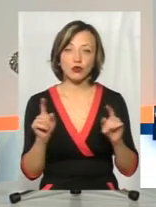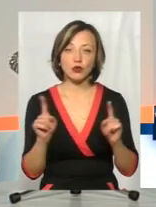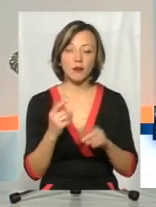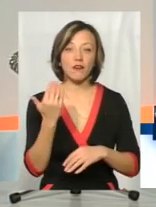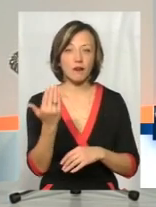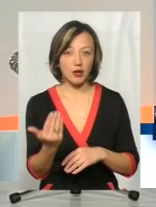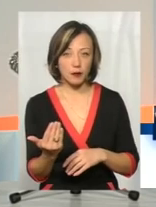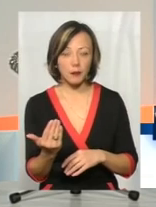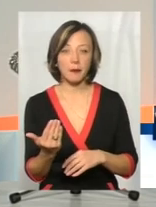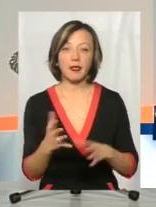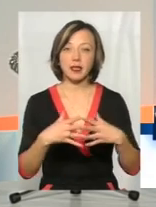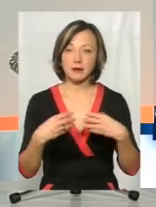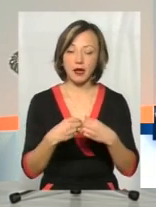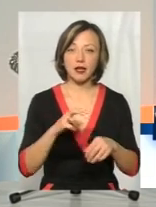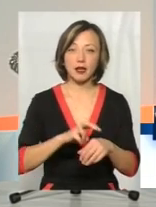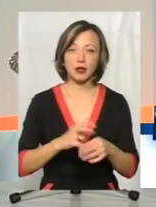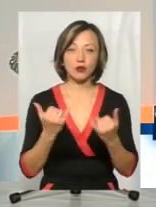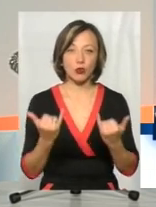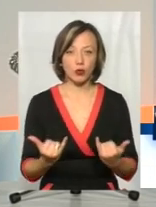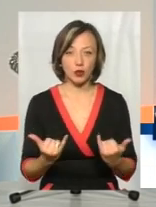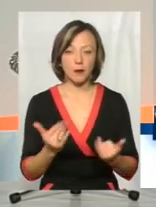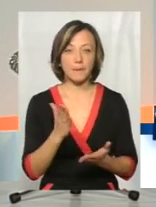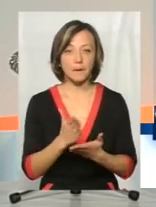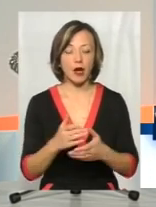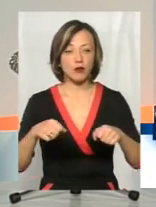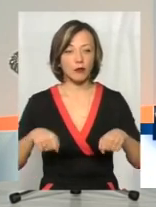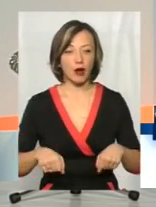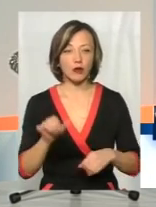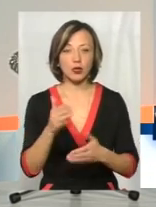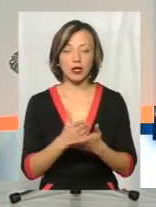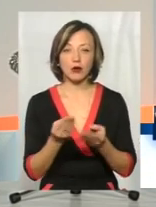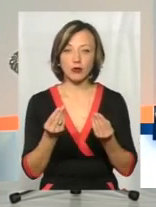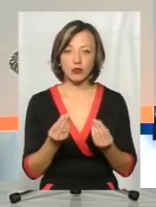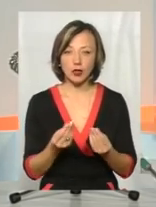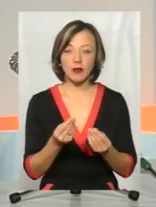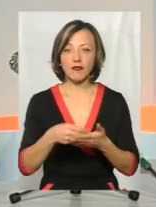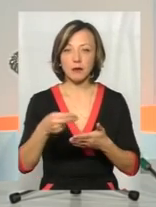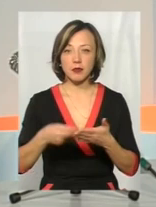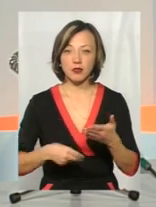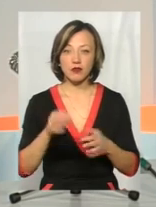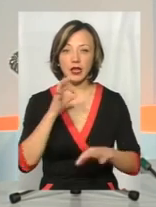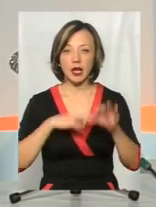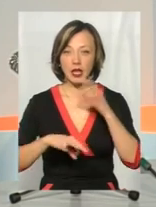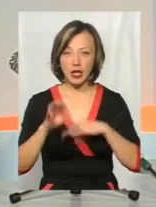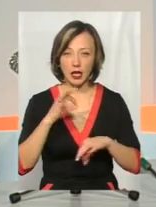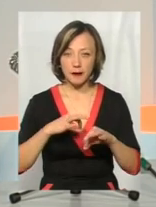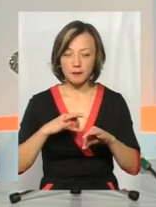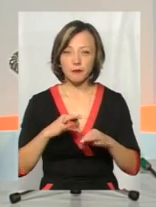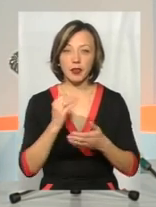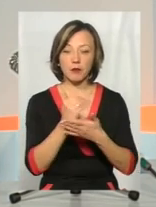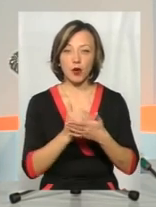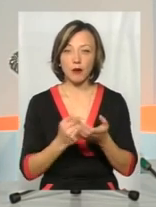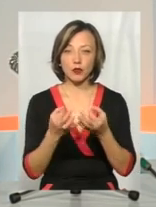ви... Сімейні лікарі сьогодні мають право, в них є кошти, мають право виписувати ліки по